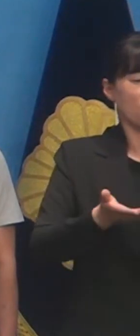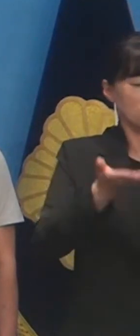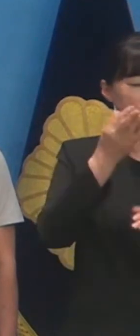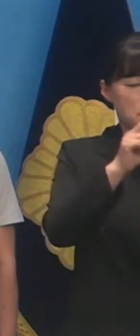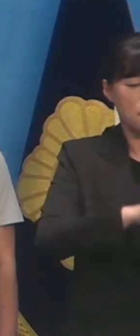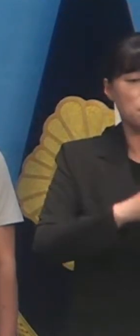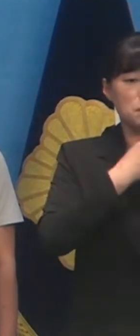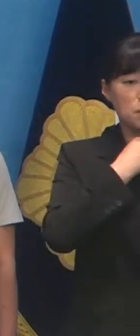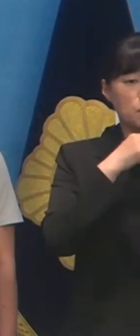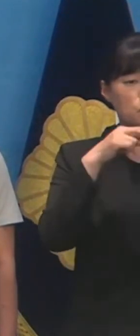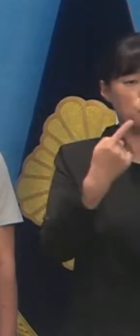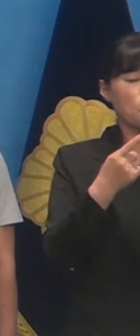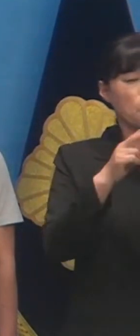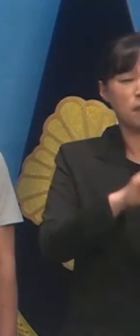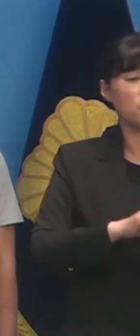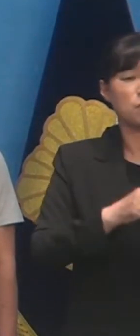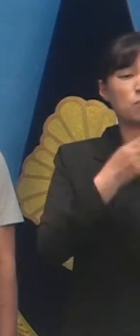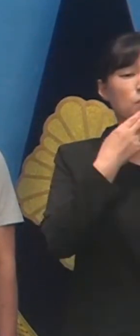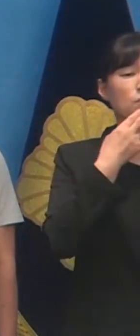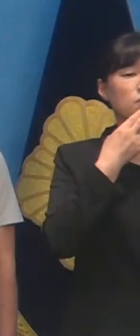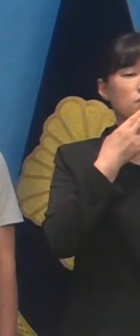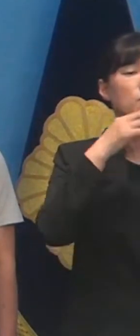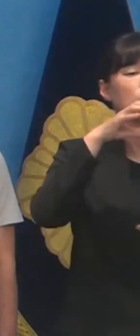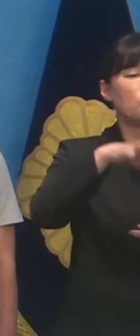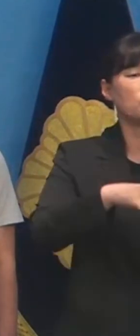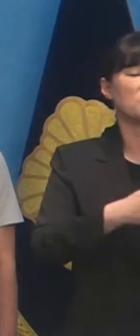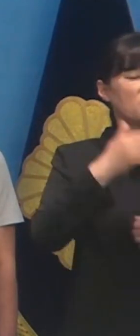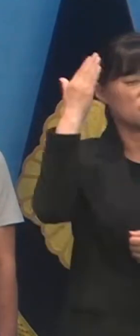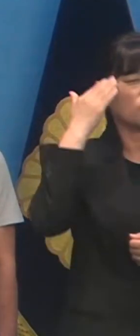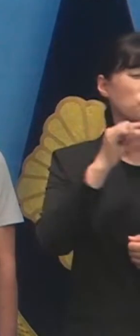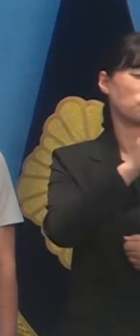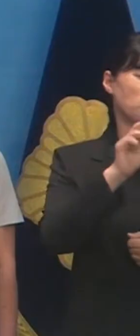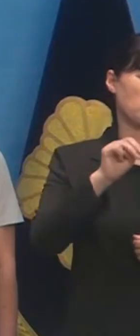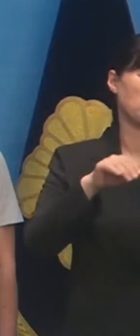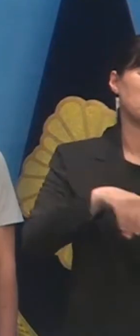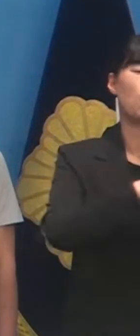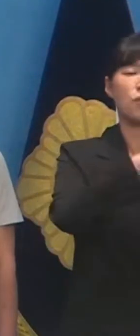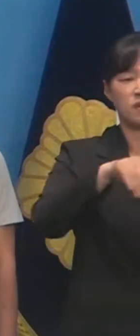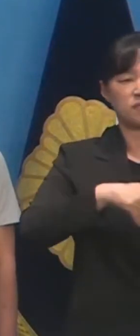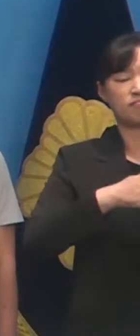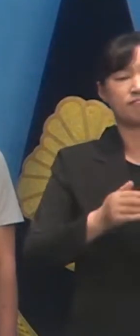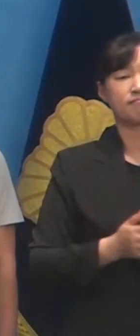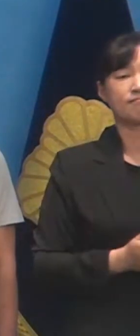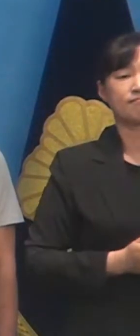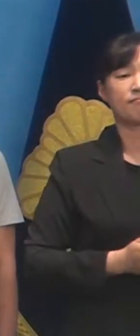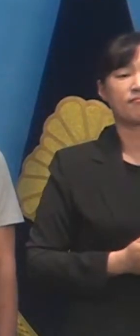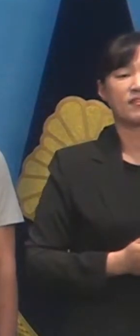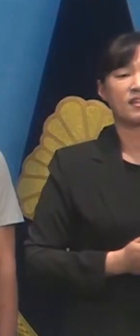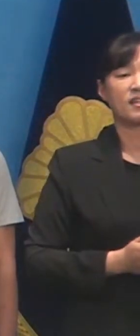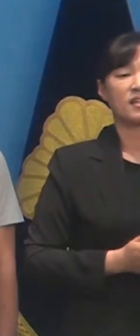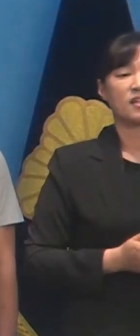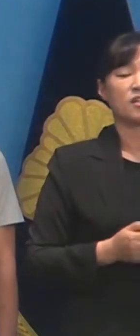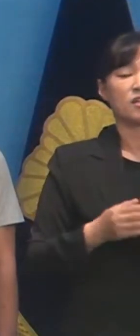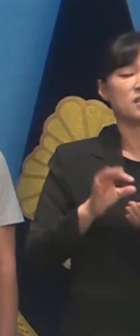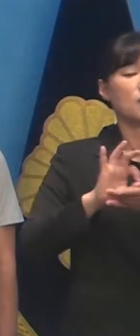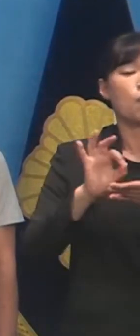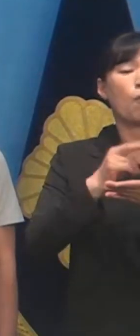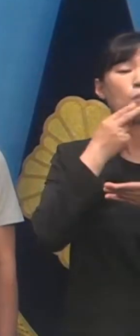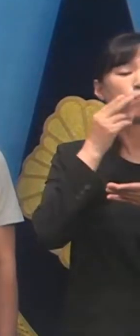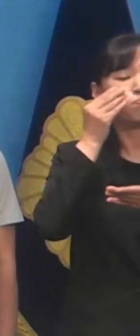팔고 싶어도 팔아넘길 땅조차 없는 곳이 한국제의 현실이 되어버렸습니다. 유유부지라고